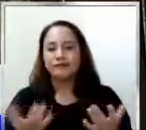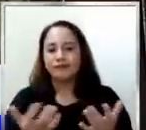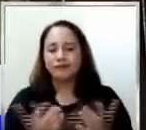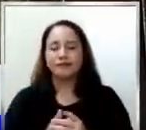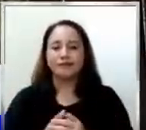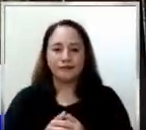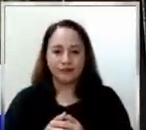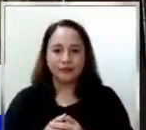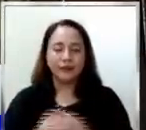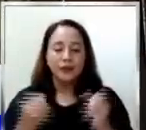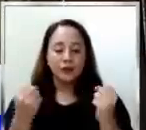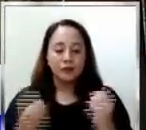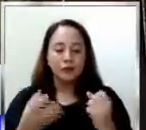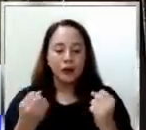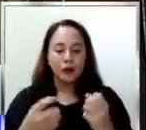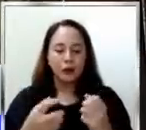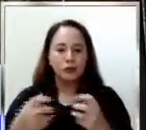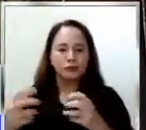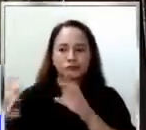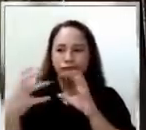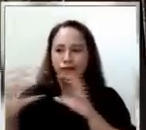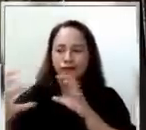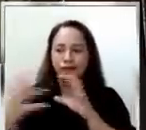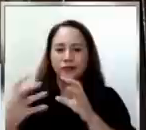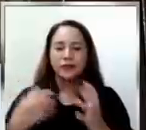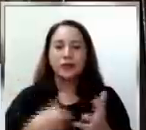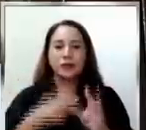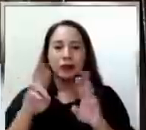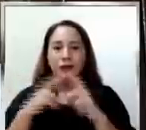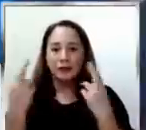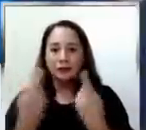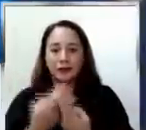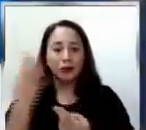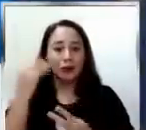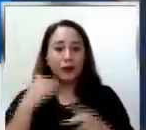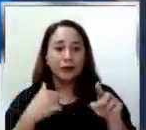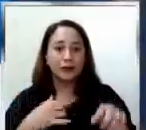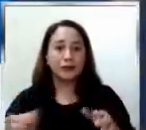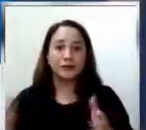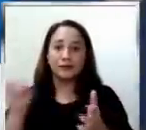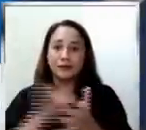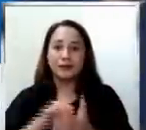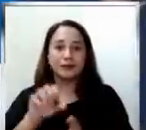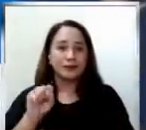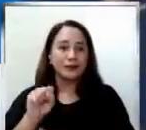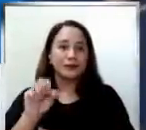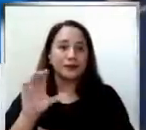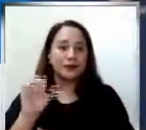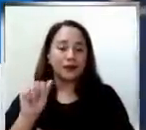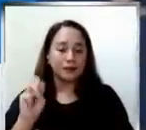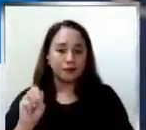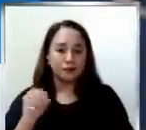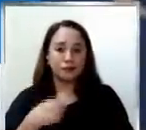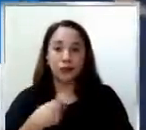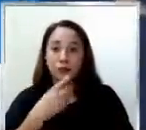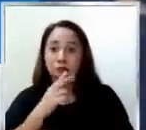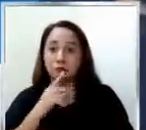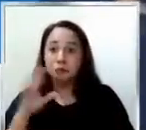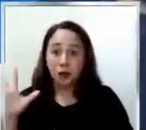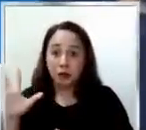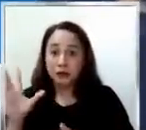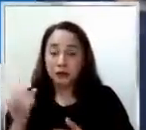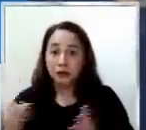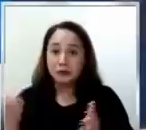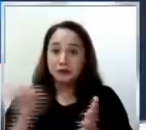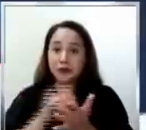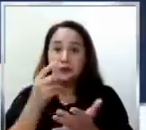maraming nag-away na magkakamag-anak ng dahil dito sa investment scam, ma'am. Pero ang pangakong tubo at ininvest na pera naglaho